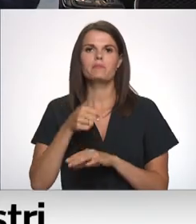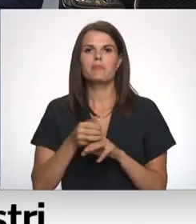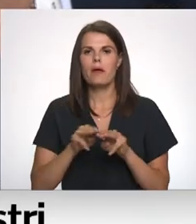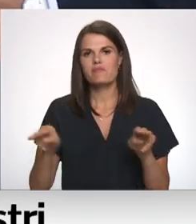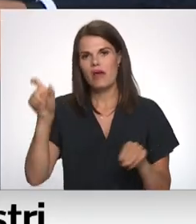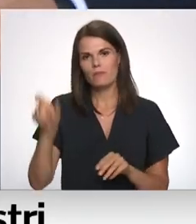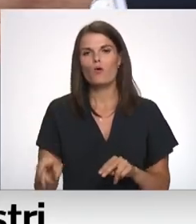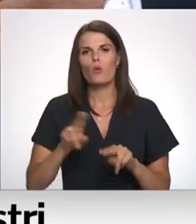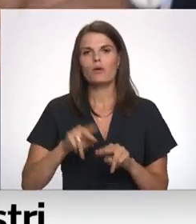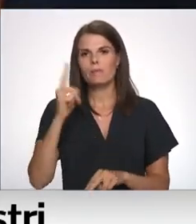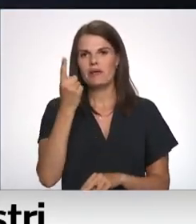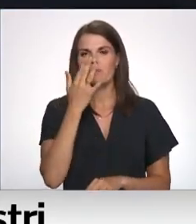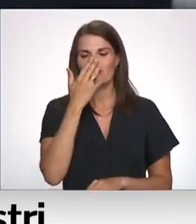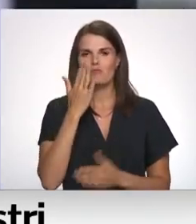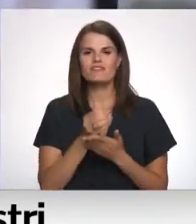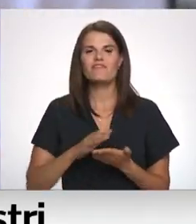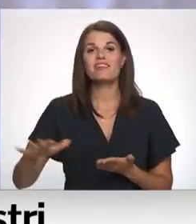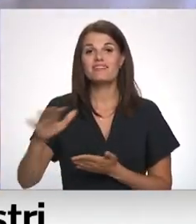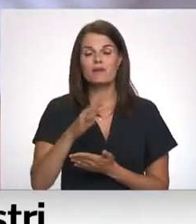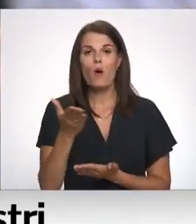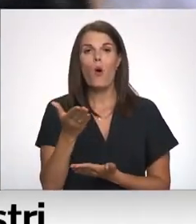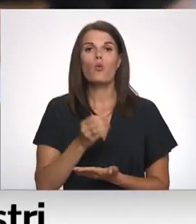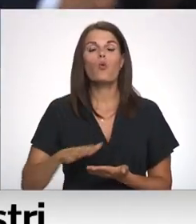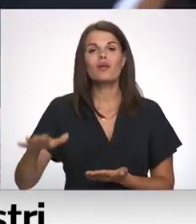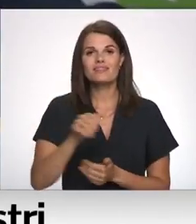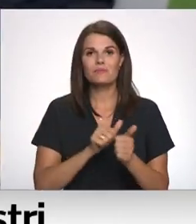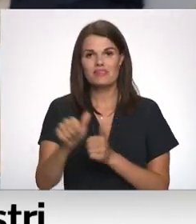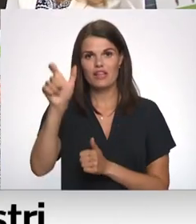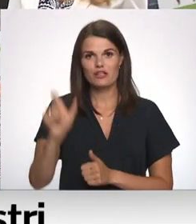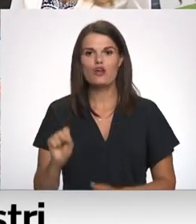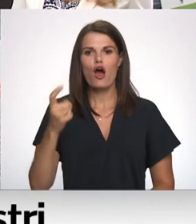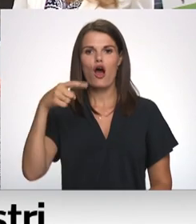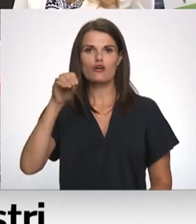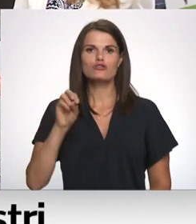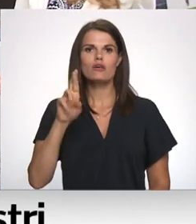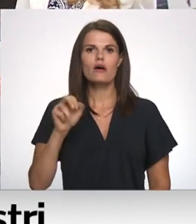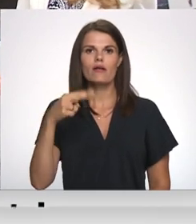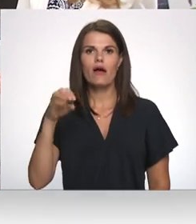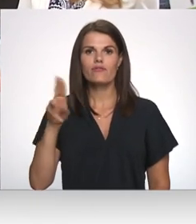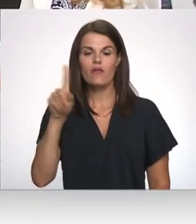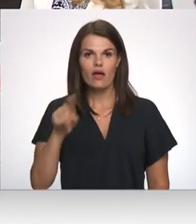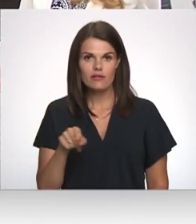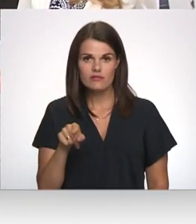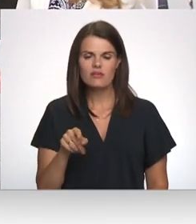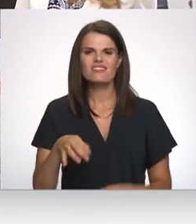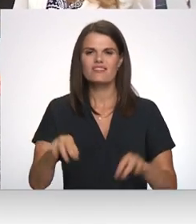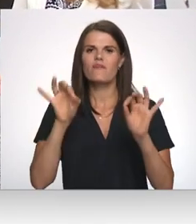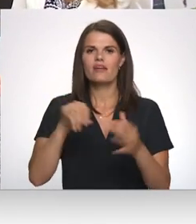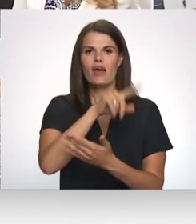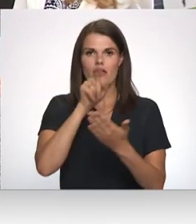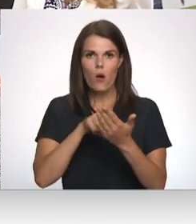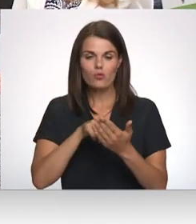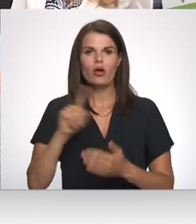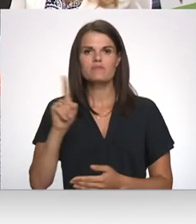gabalā. Kurzemes saraksta līderis būs Ārvils Ašerādens. Svarīgākais jautājums ir valsts drošība. Otrs